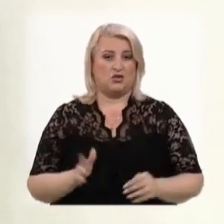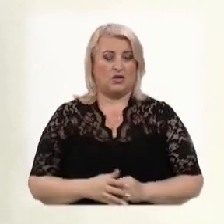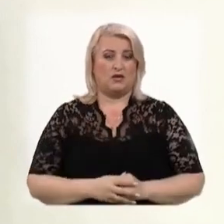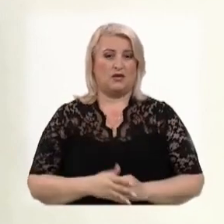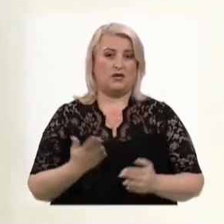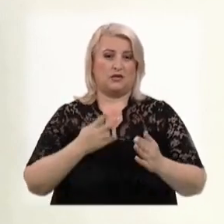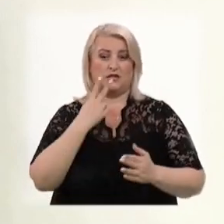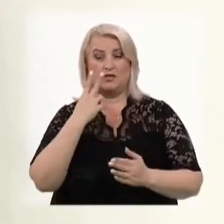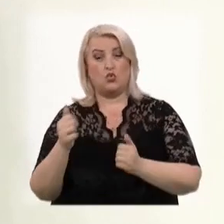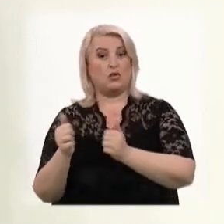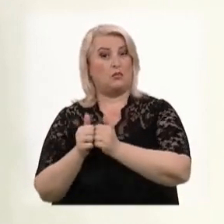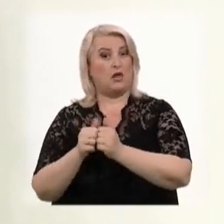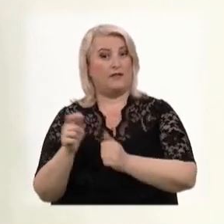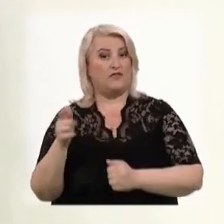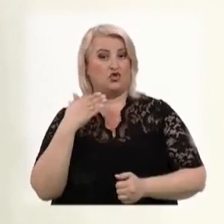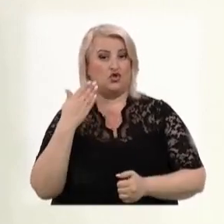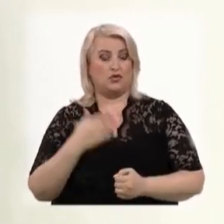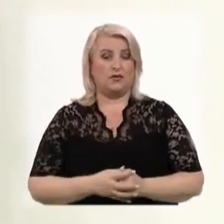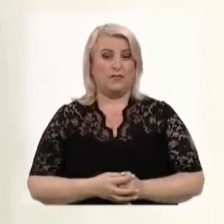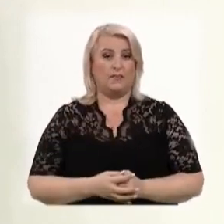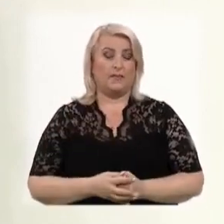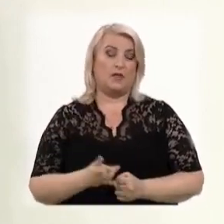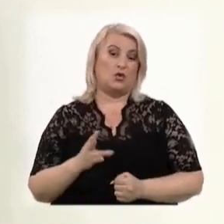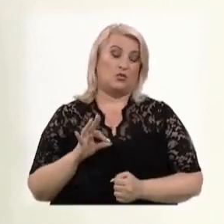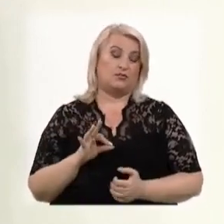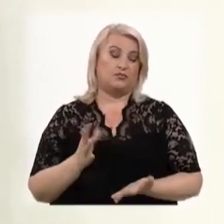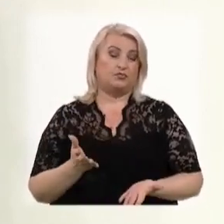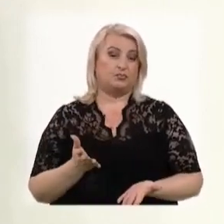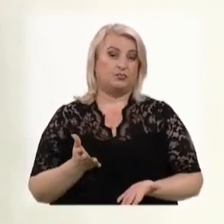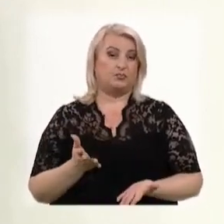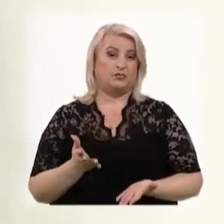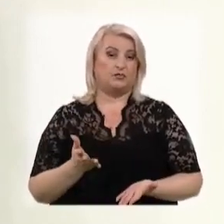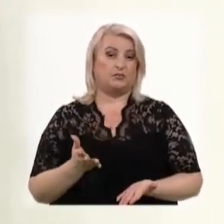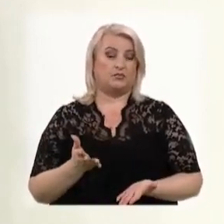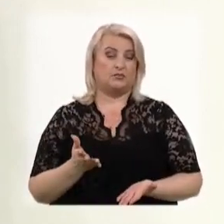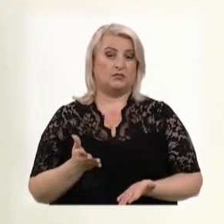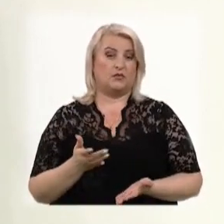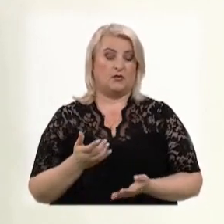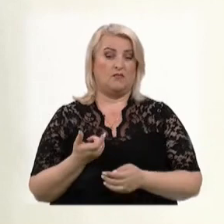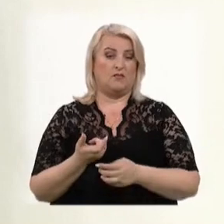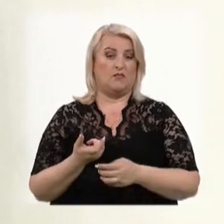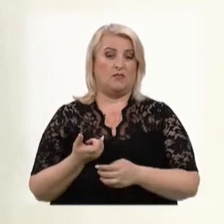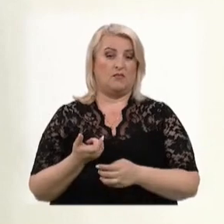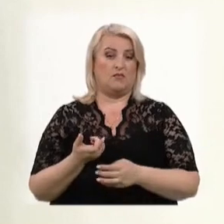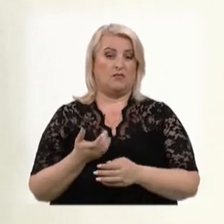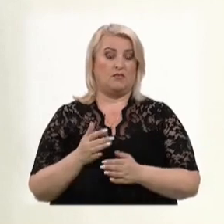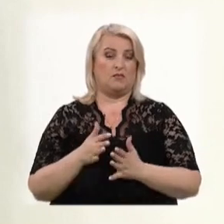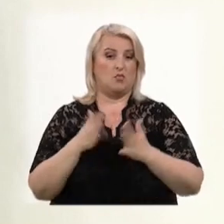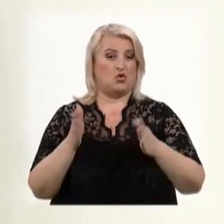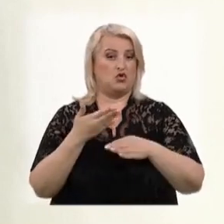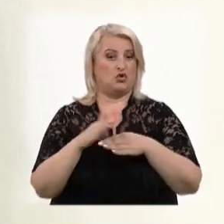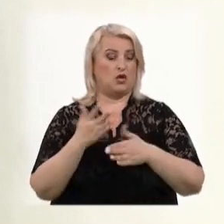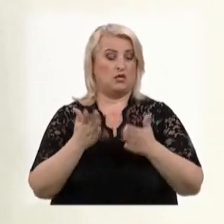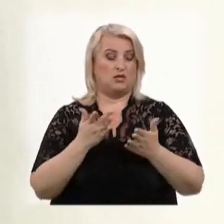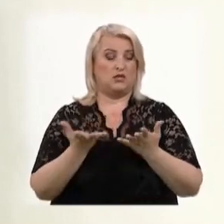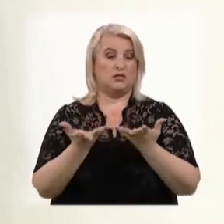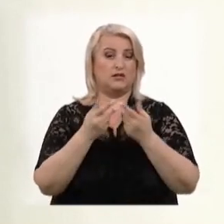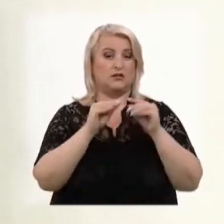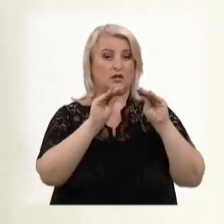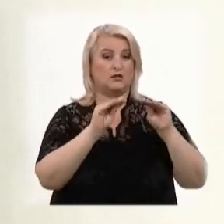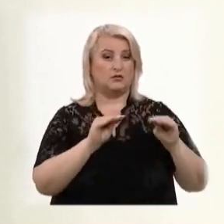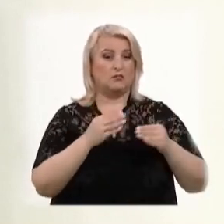să ne uităm la vecini Dar câteodată și în mare parte așa ca să iau o statistica pe